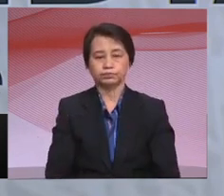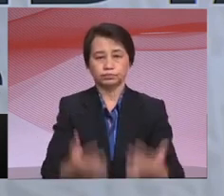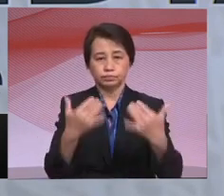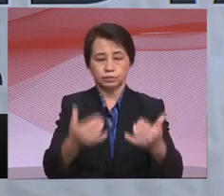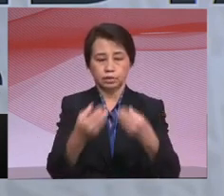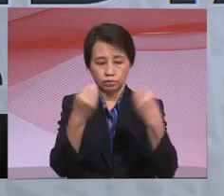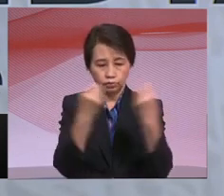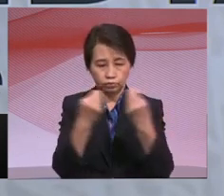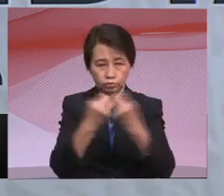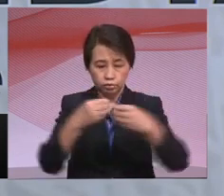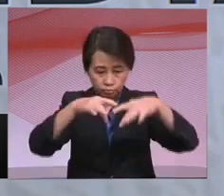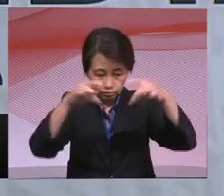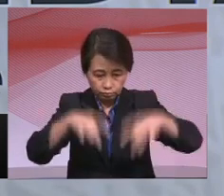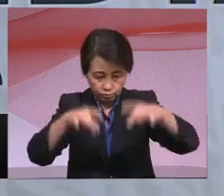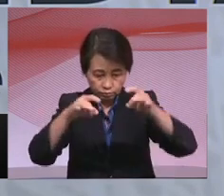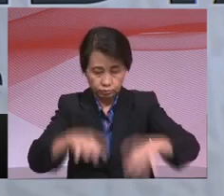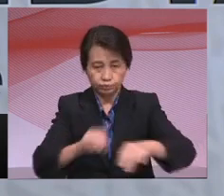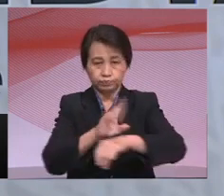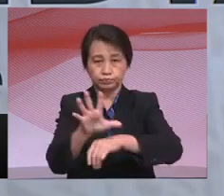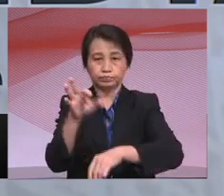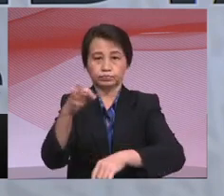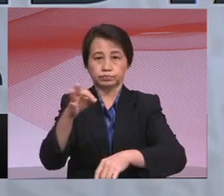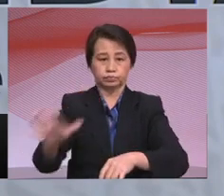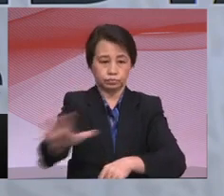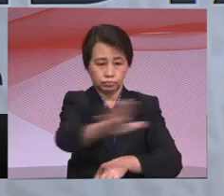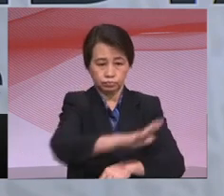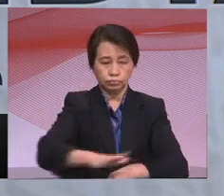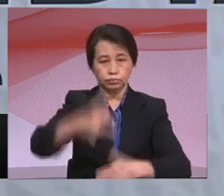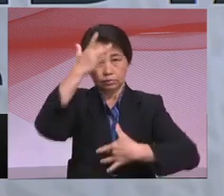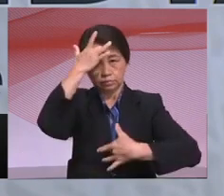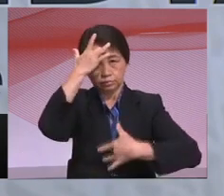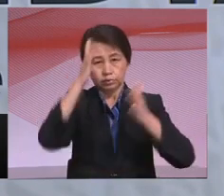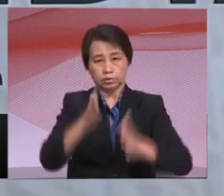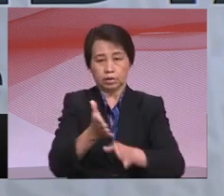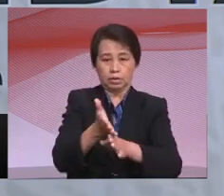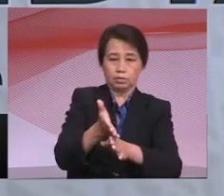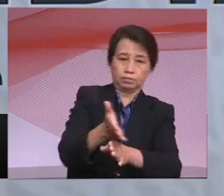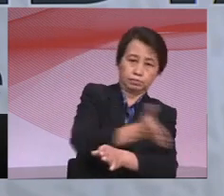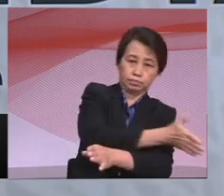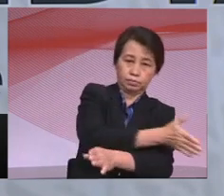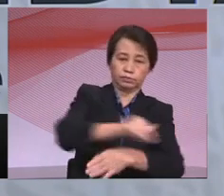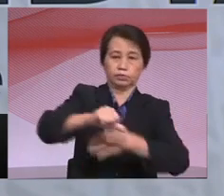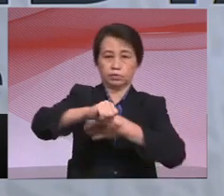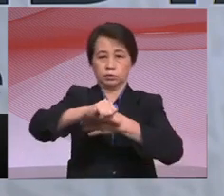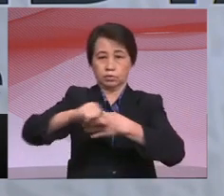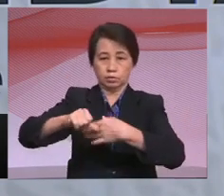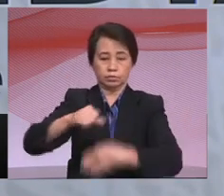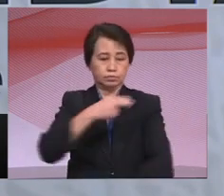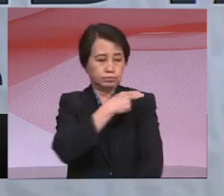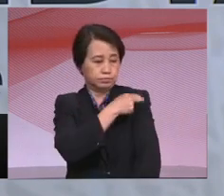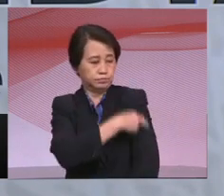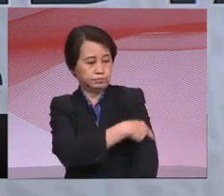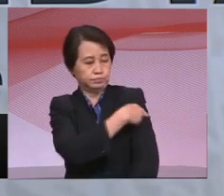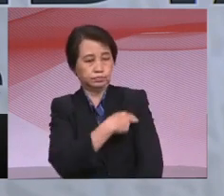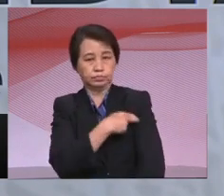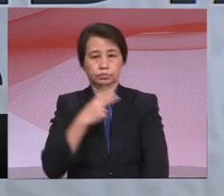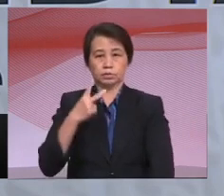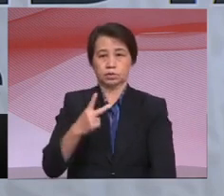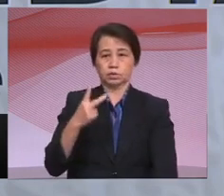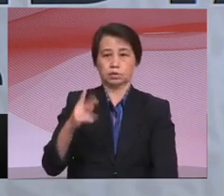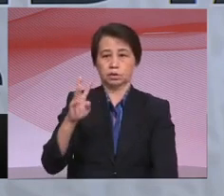jumlah kumulatif saringan dan ujian COVID-19 di kalangan pesakit sebelum menjalani pembedahan di Hospital Kementerian